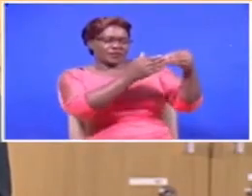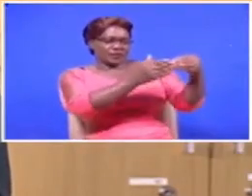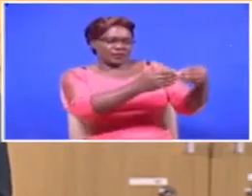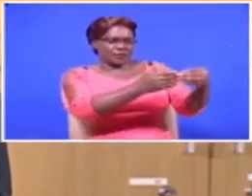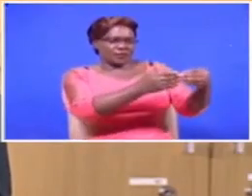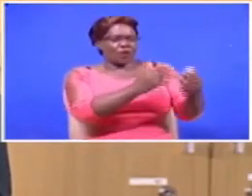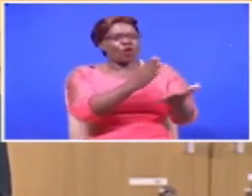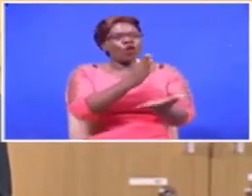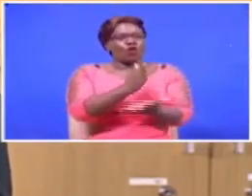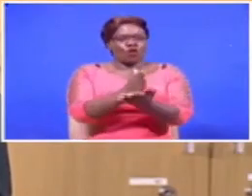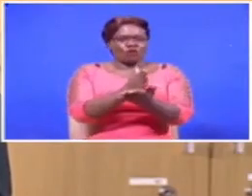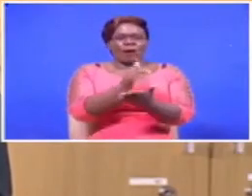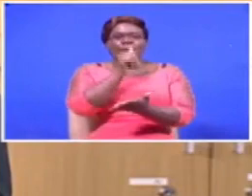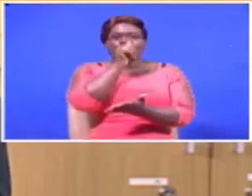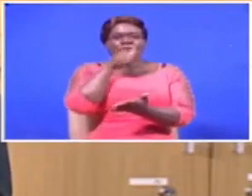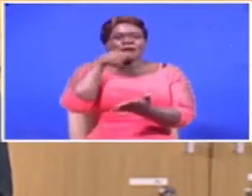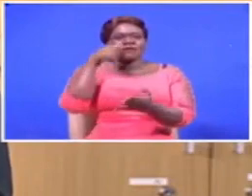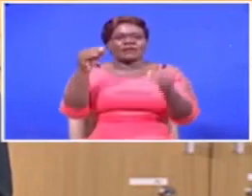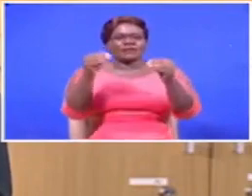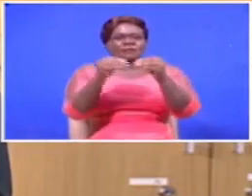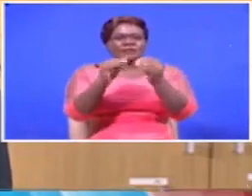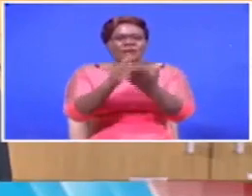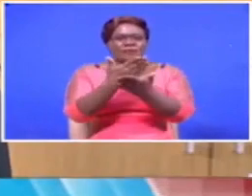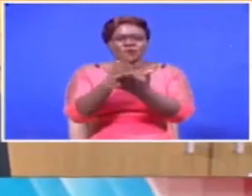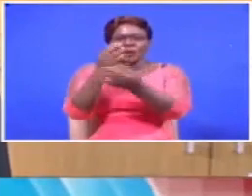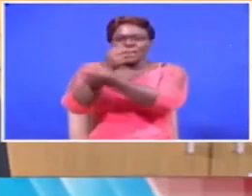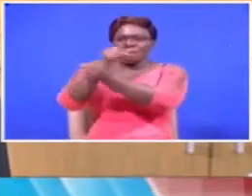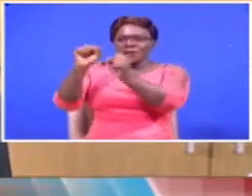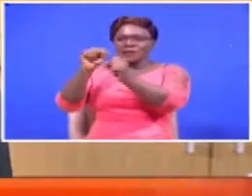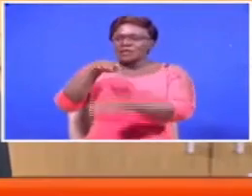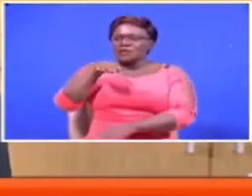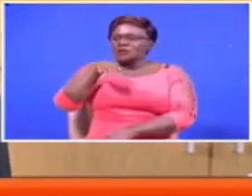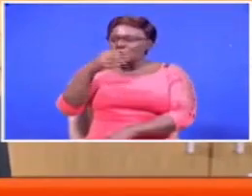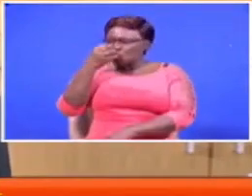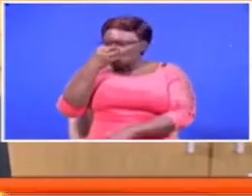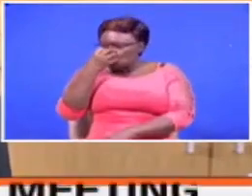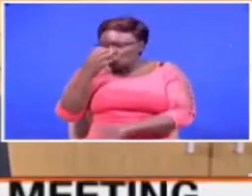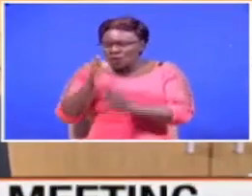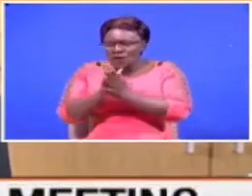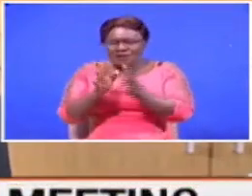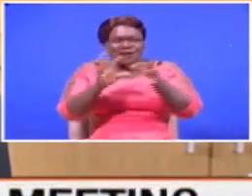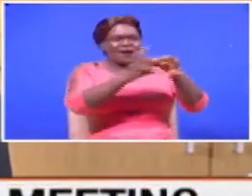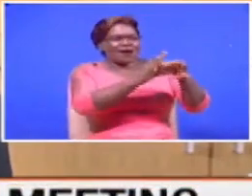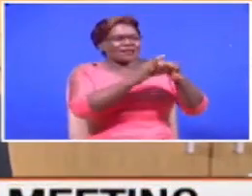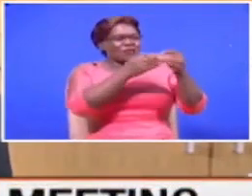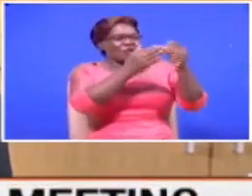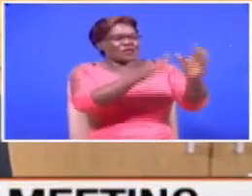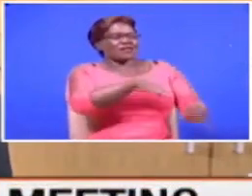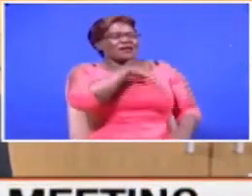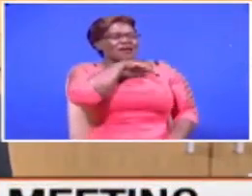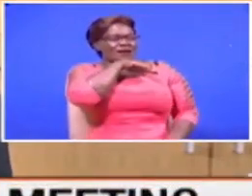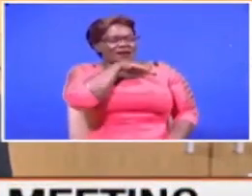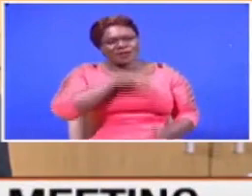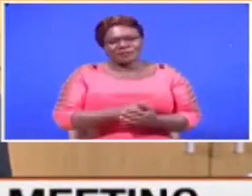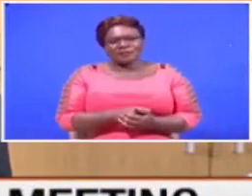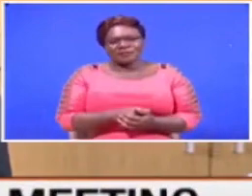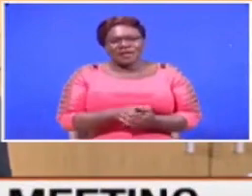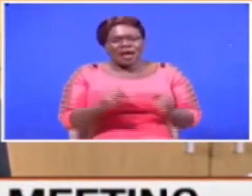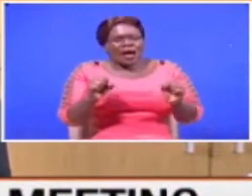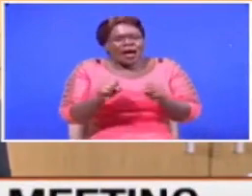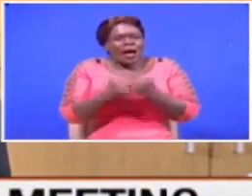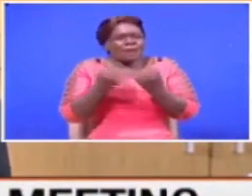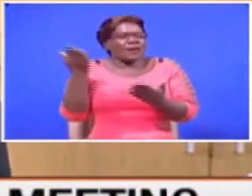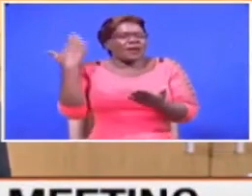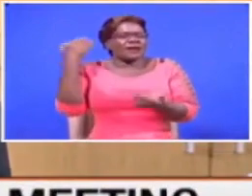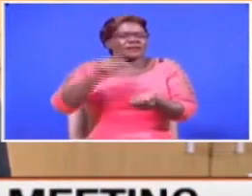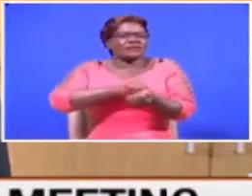has confirmed a secret meeting between President William Ruto and the Azimio principal Raila Odinga that happened